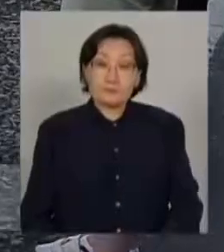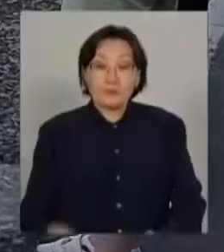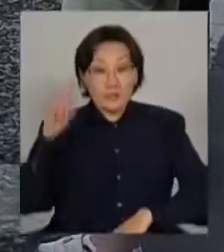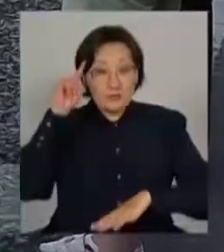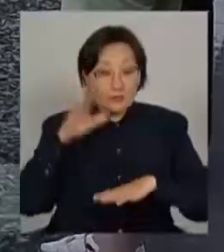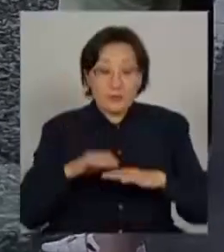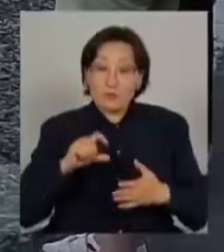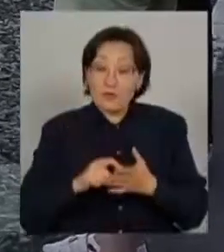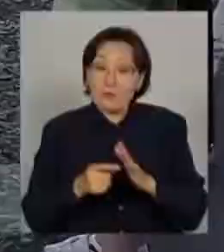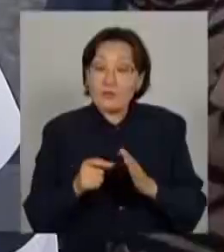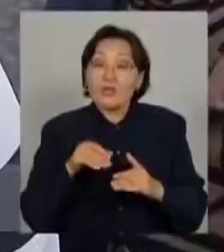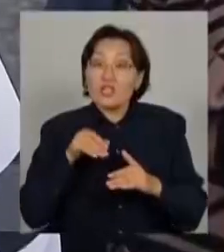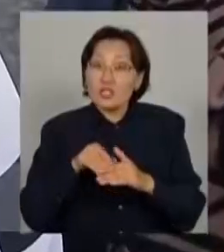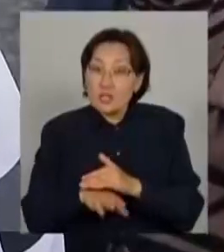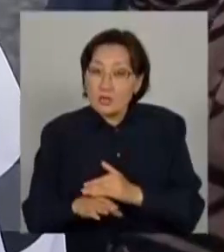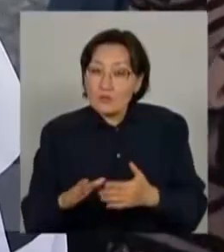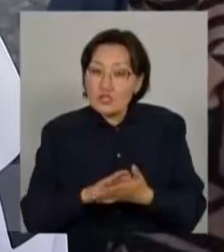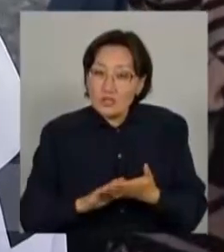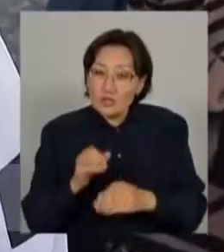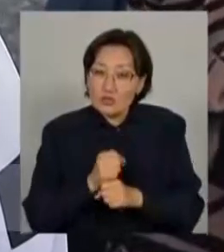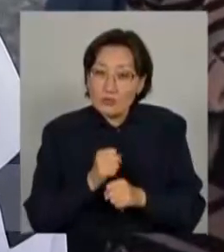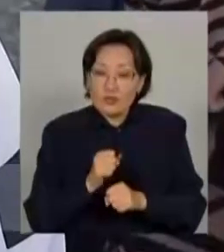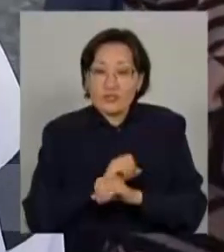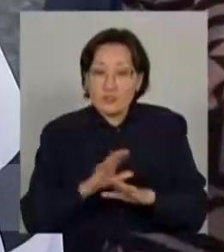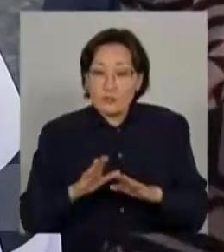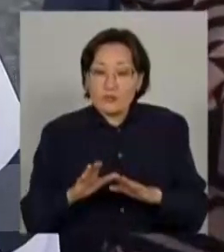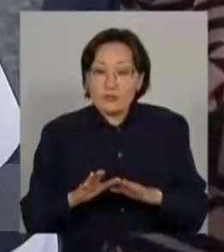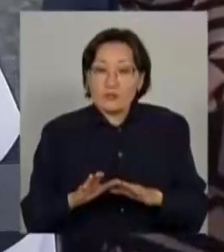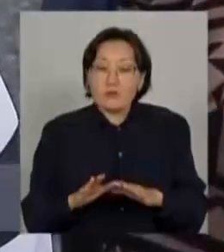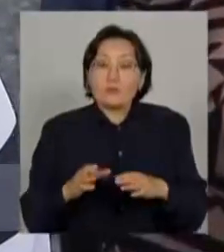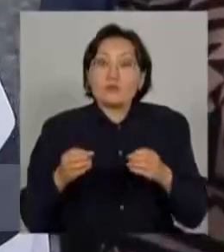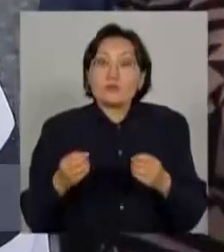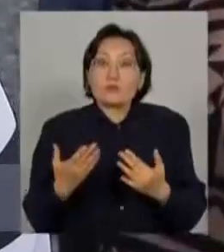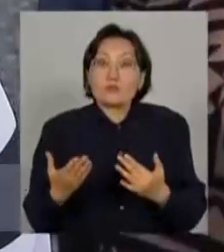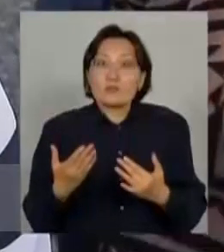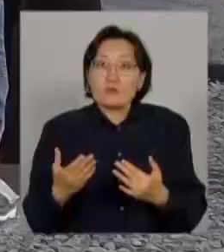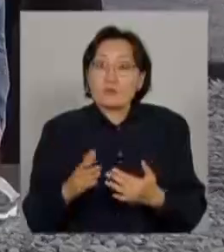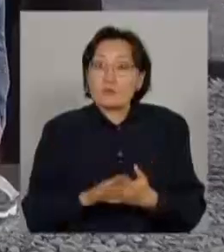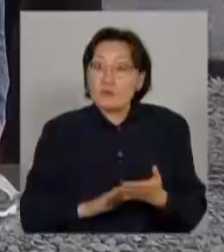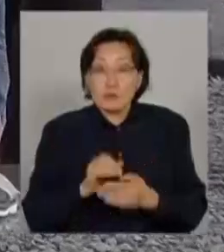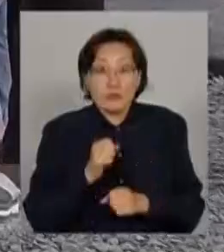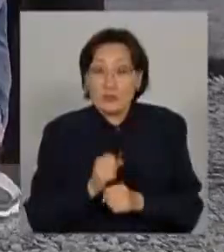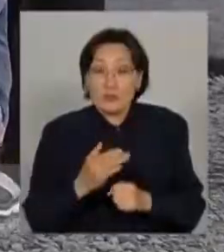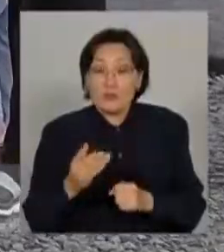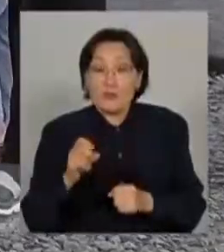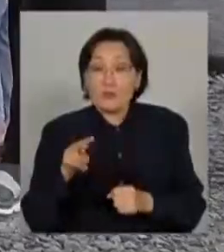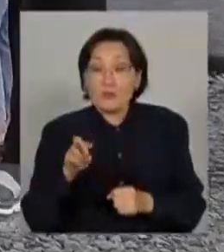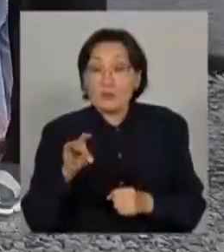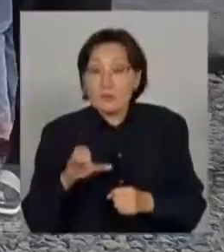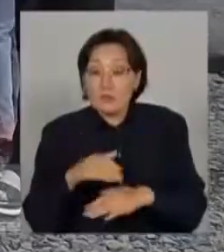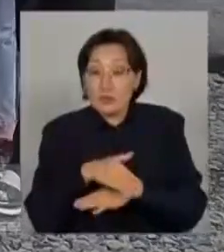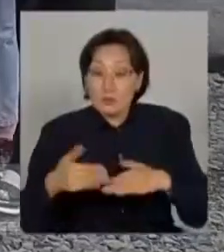Әкімдер кабинеттен шығып қозғалмайды, ешқандай да. Ешқандай шырпаның басын сындырмайды, бұл жандар қиналмайды. Бұл Сұлтан Бейбарыс